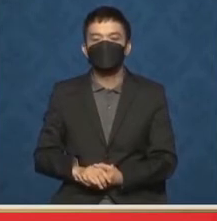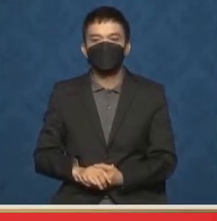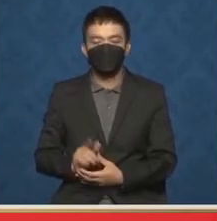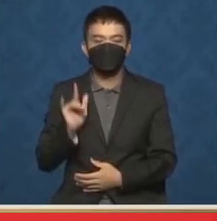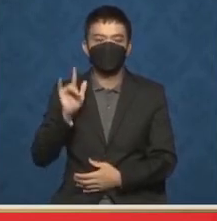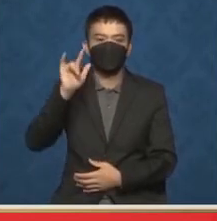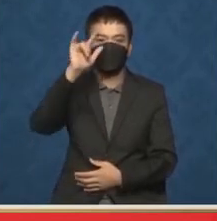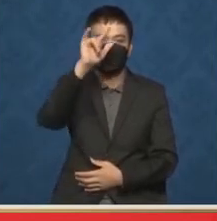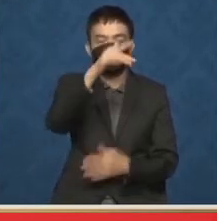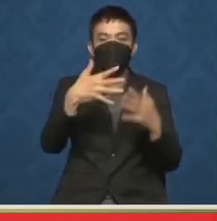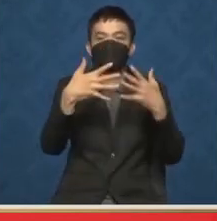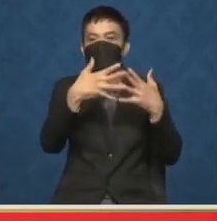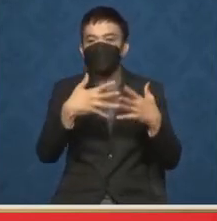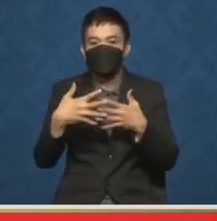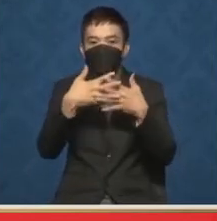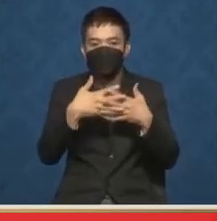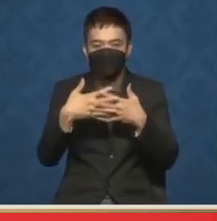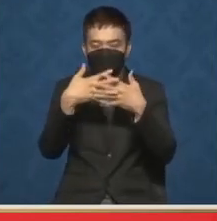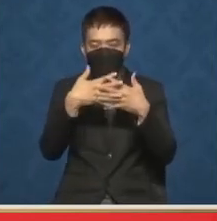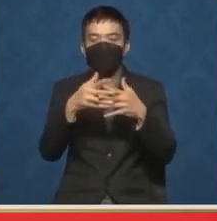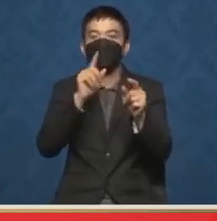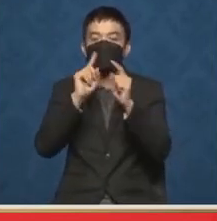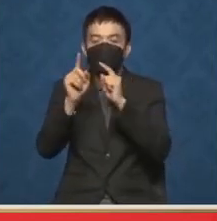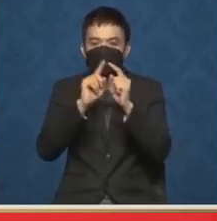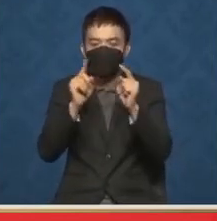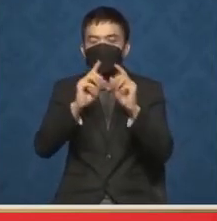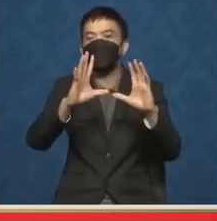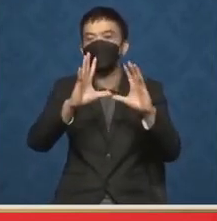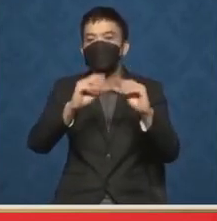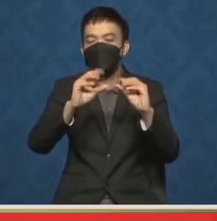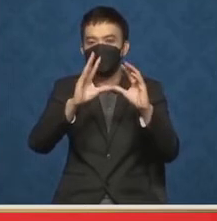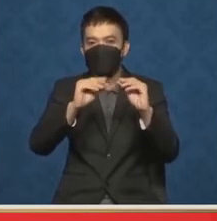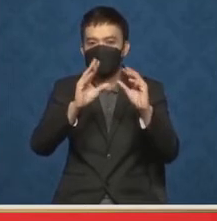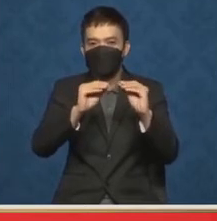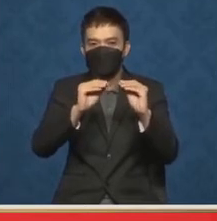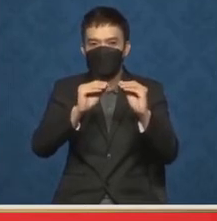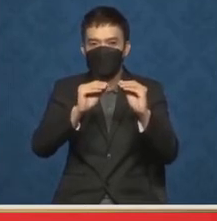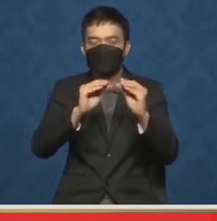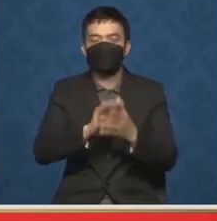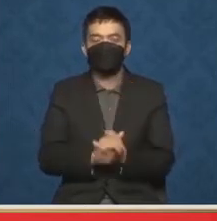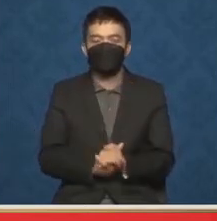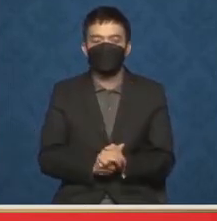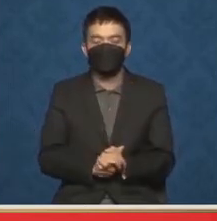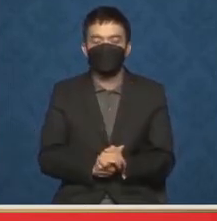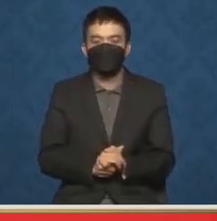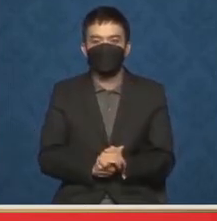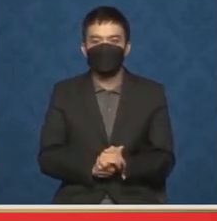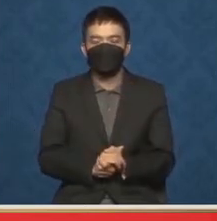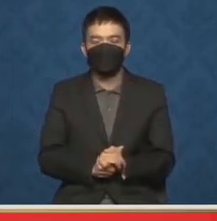สารัมริกาเพื่อจะรวมคำชุมสาพชาติและต่อไปท